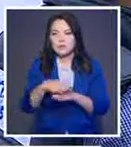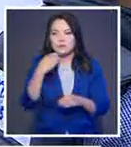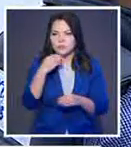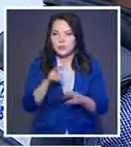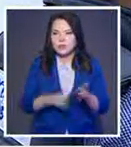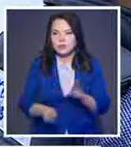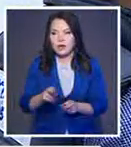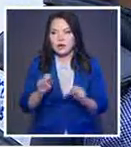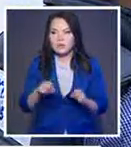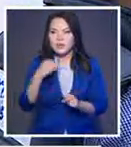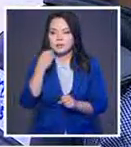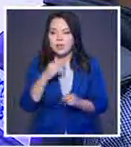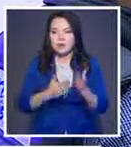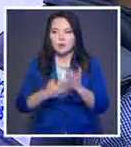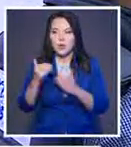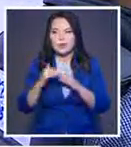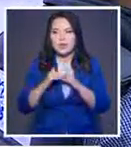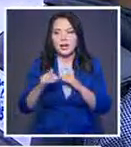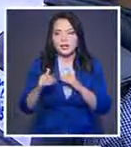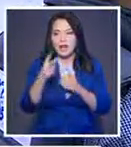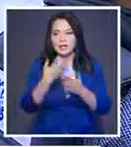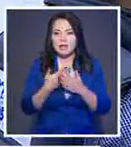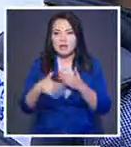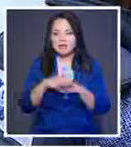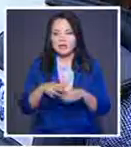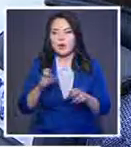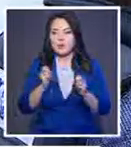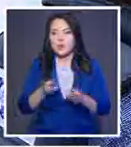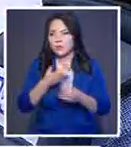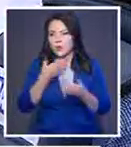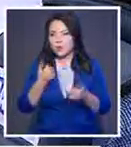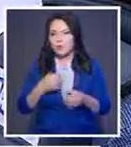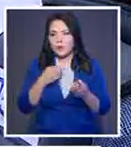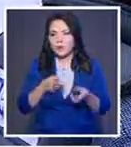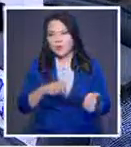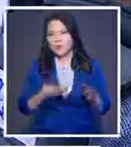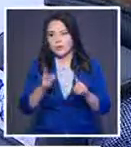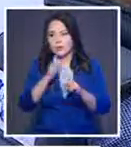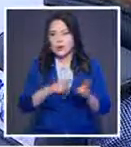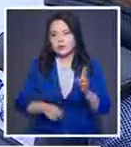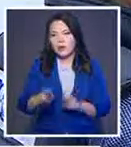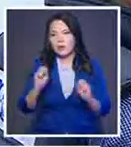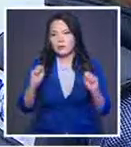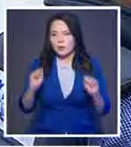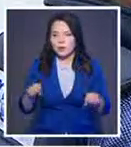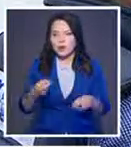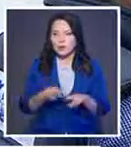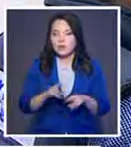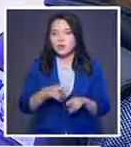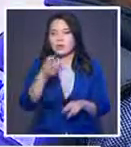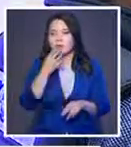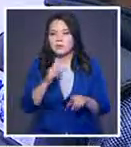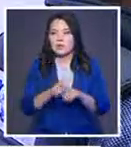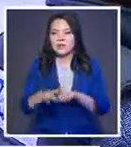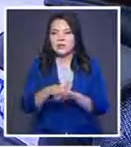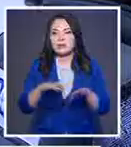Мұз айдынының сапасы өте жоғары деңгейде. Бұл жерде еш алаңсыз, жарақат алып қаламын-ау деп қорықпай сырғанауға болады. Мынадай жылы кешенде мұз